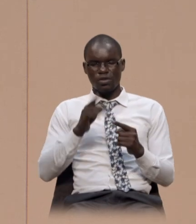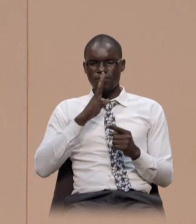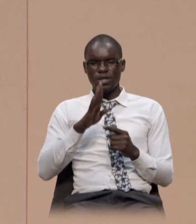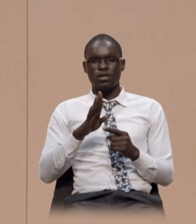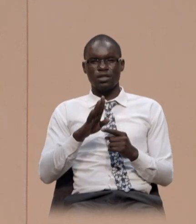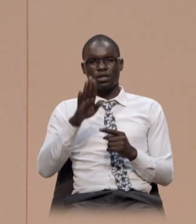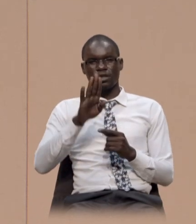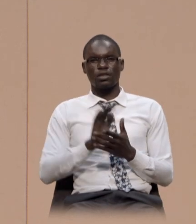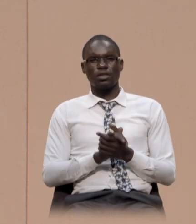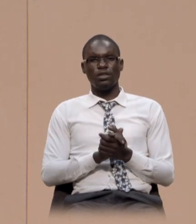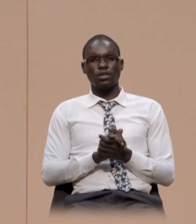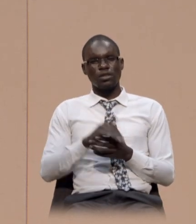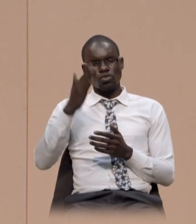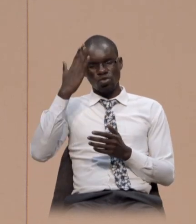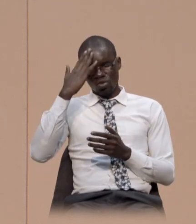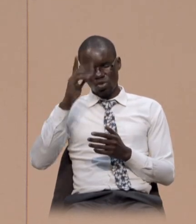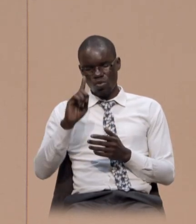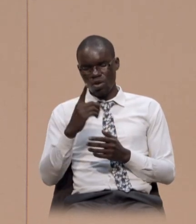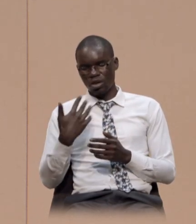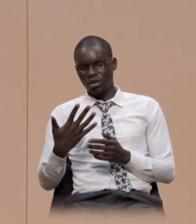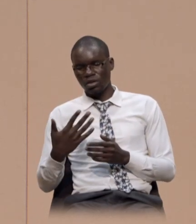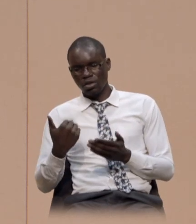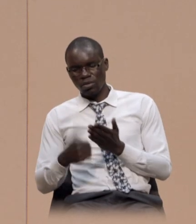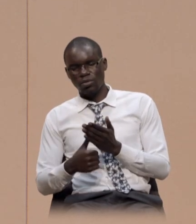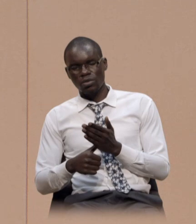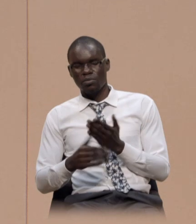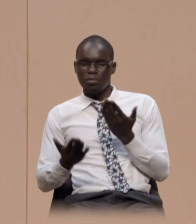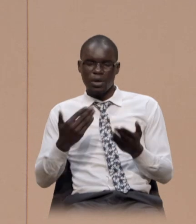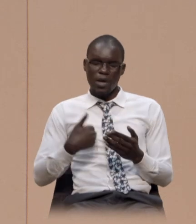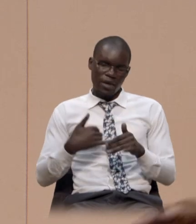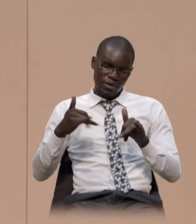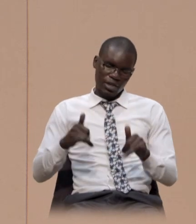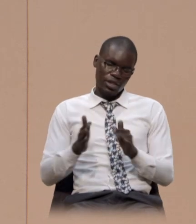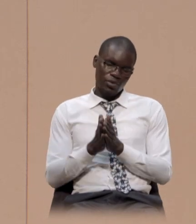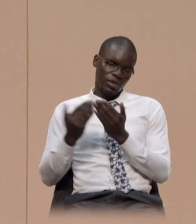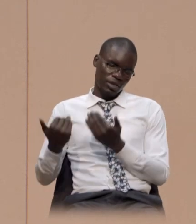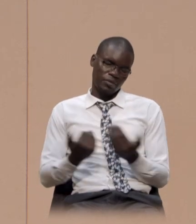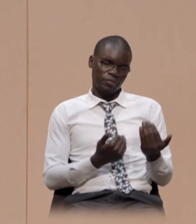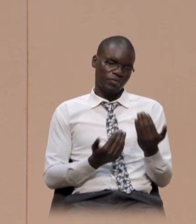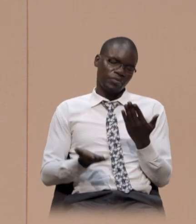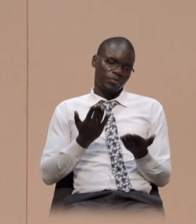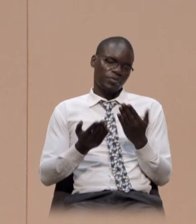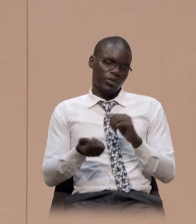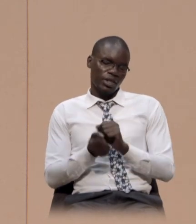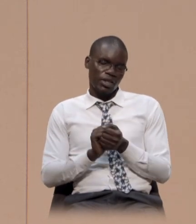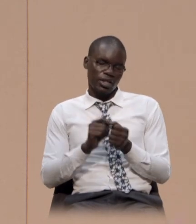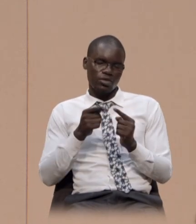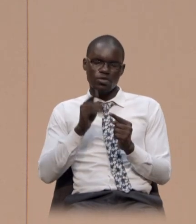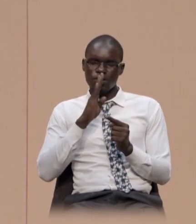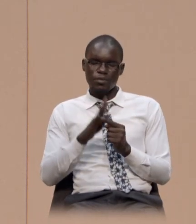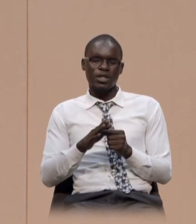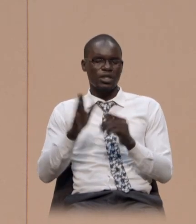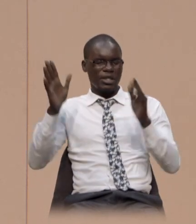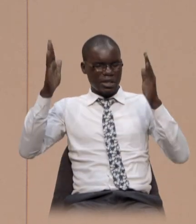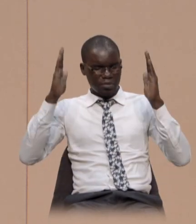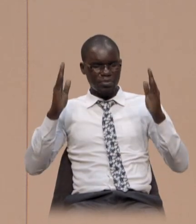yako. Unajua shida moja ni kwamba unaweza kaa na watoto mpaka awafanye wakue watoto, unawafanya wakue